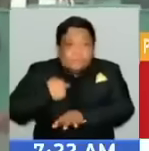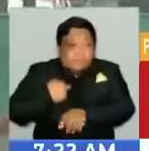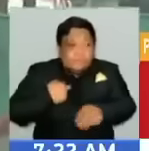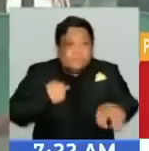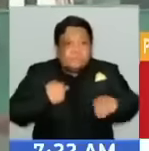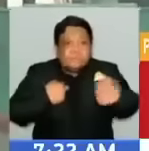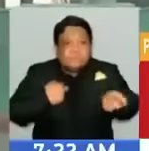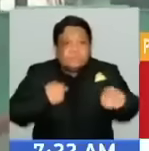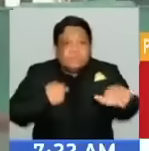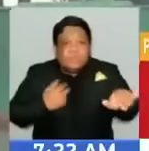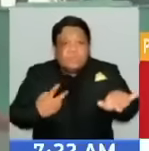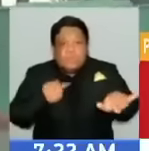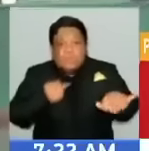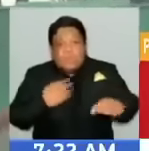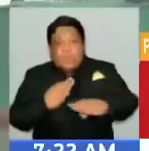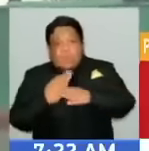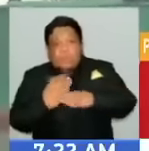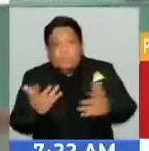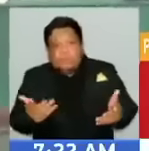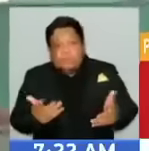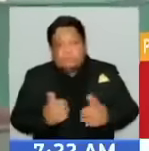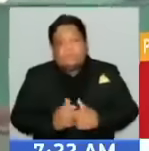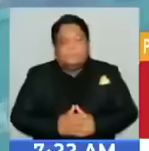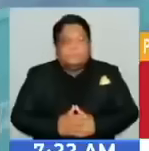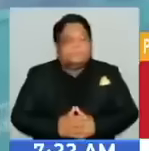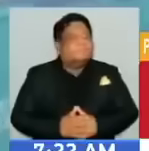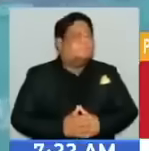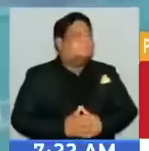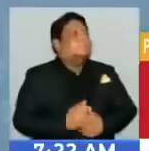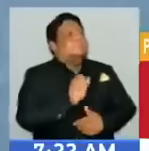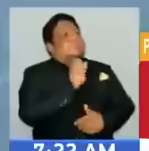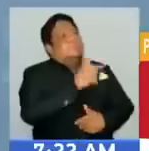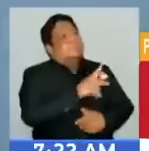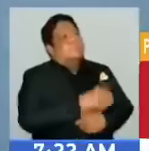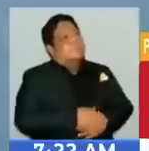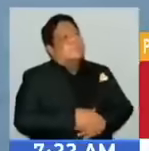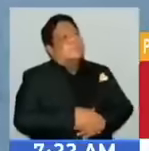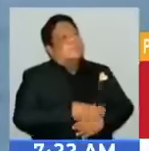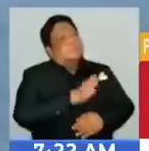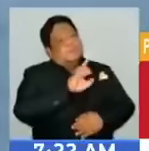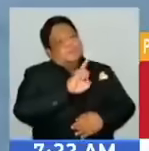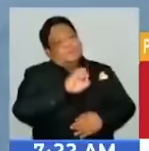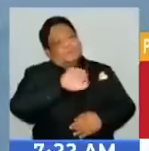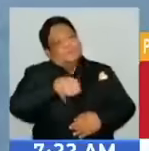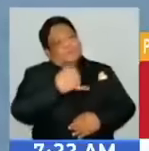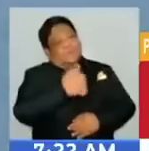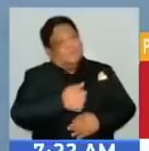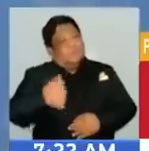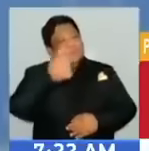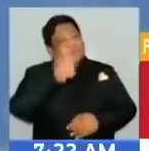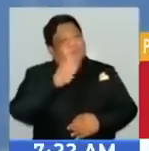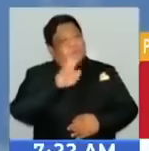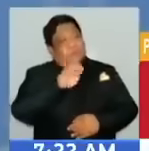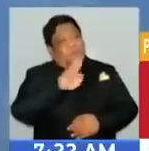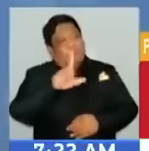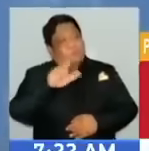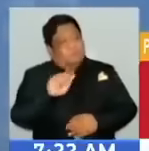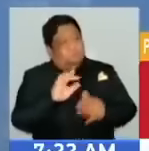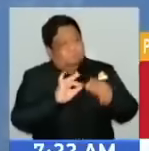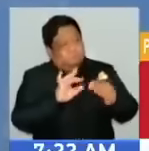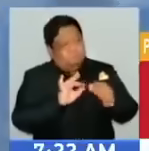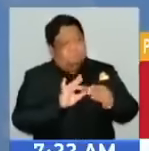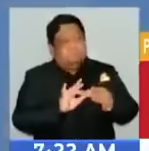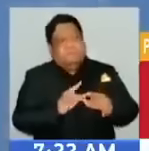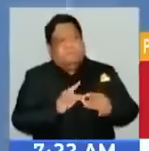Opo. Ayon po kay Justice Secretary Boying Remulla, Senadora, minadali daw ang pagbibigay nitong reclamation contract sa ito. Ganyan din lahat.